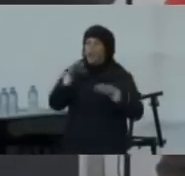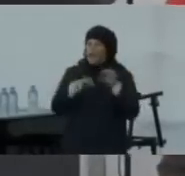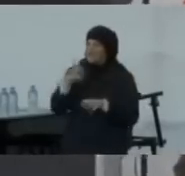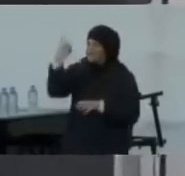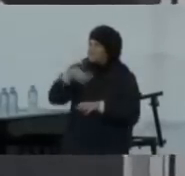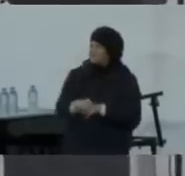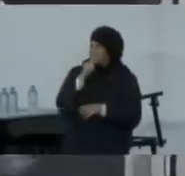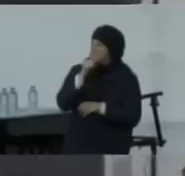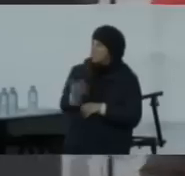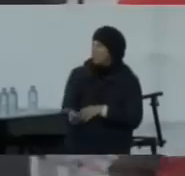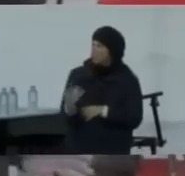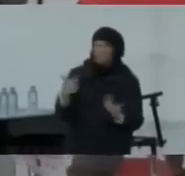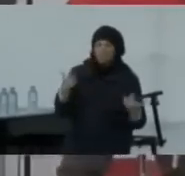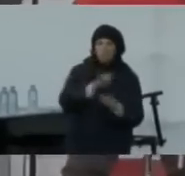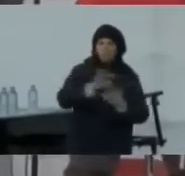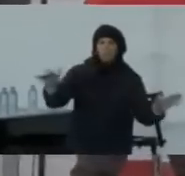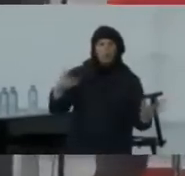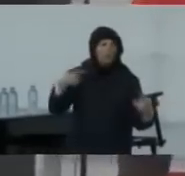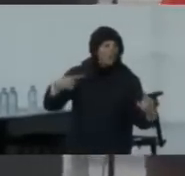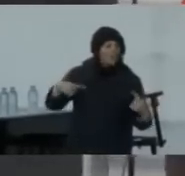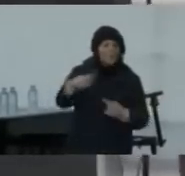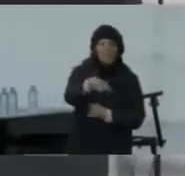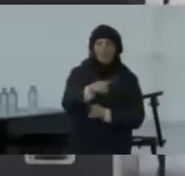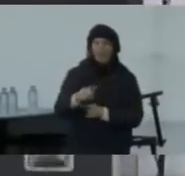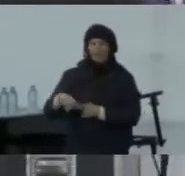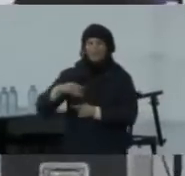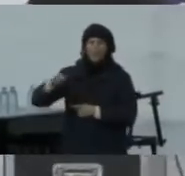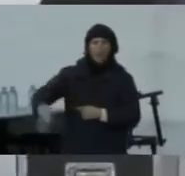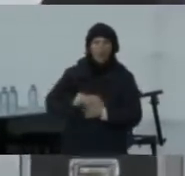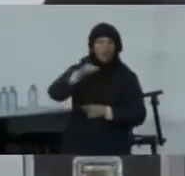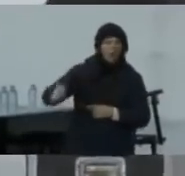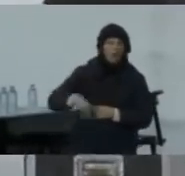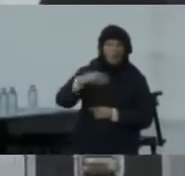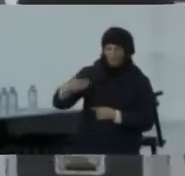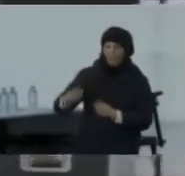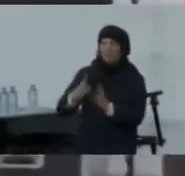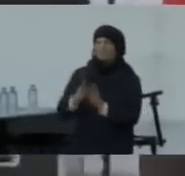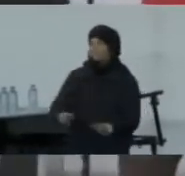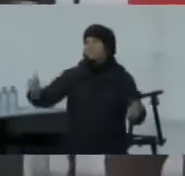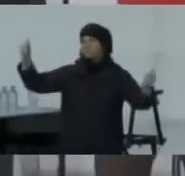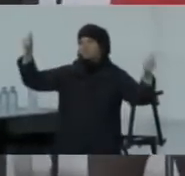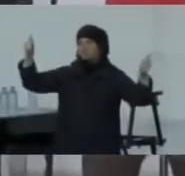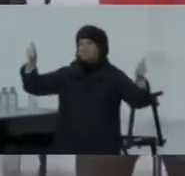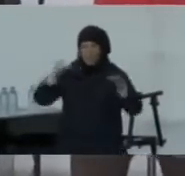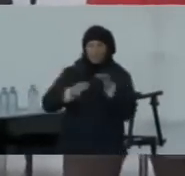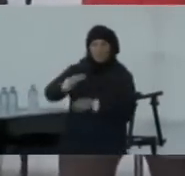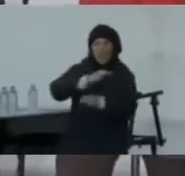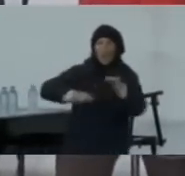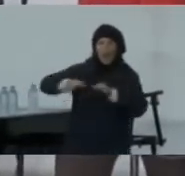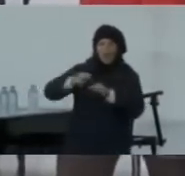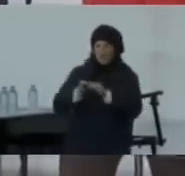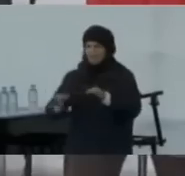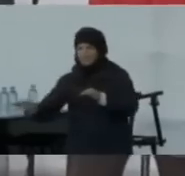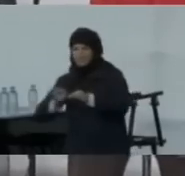più. Dove è andato? Si è frantumato in migliaia di cellule e queste cellule vanno per conto loro a cercare il